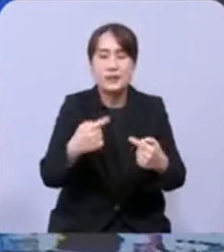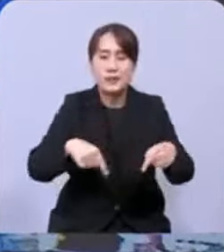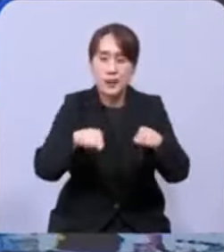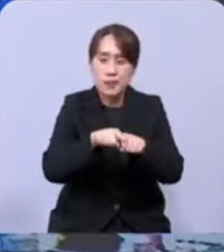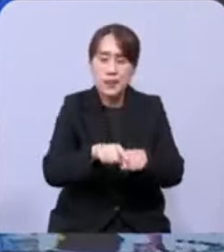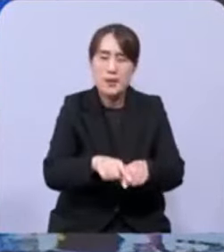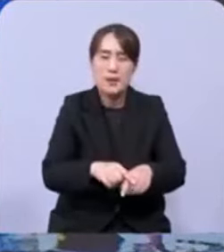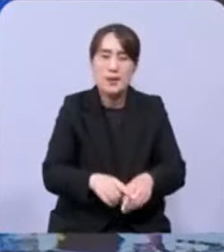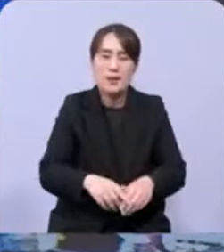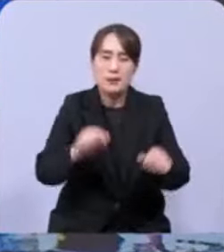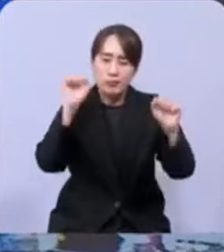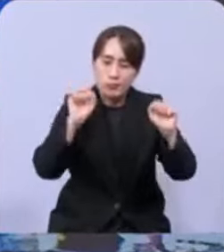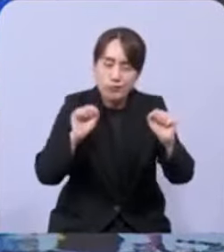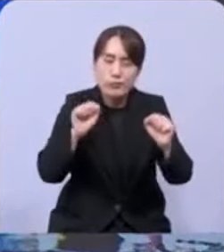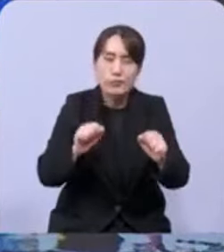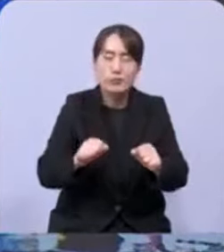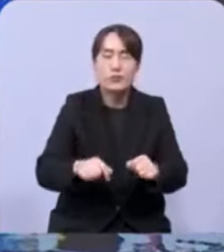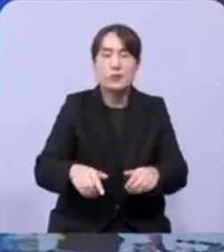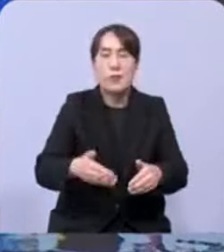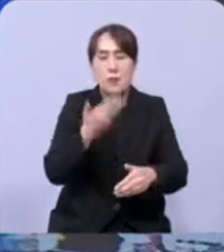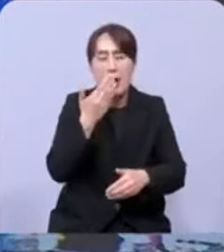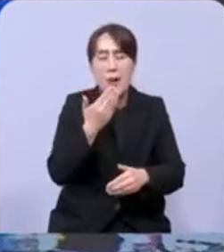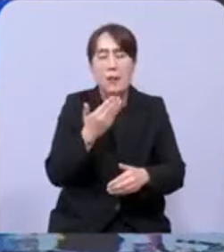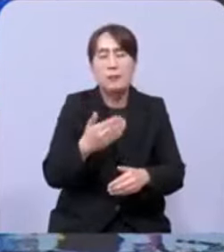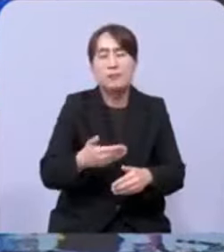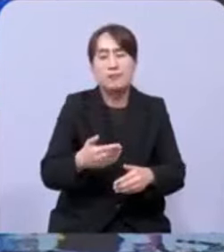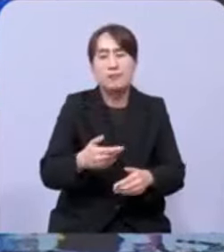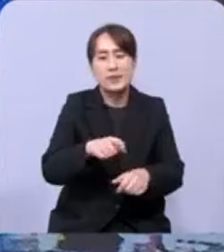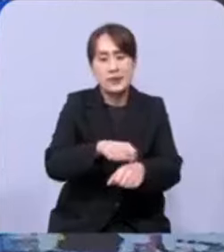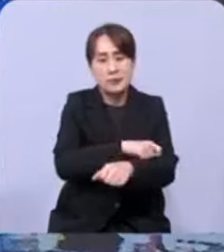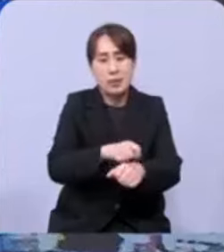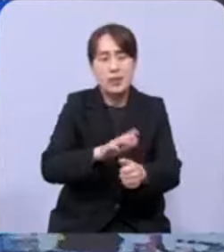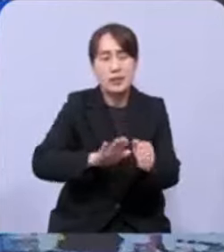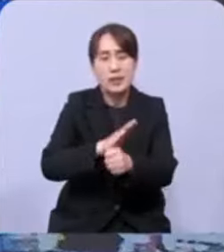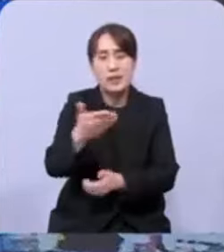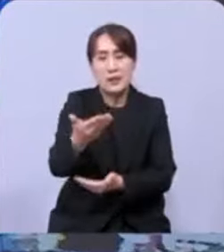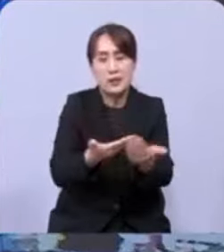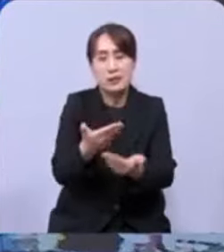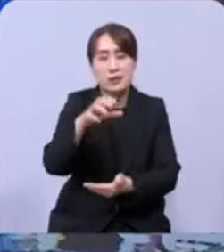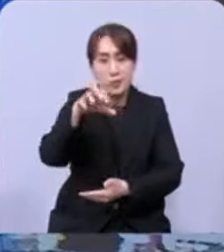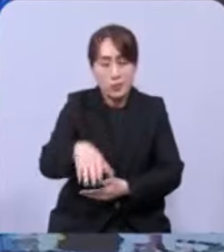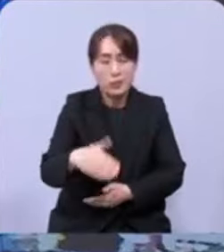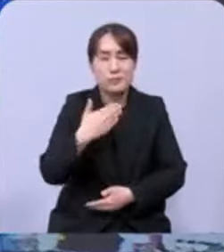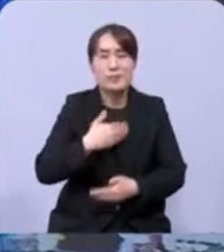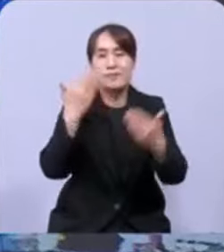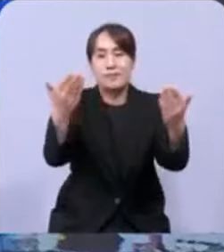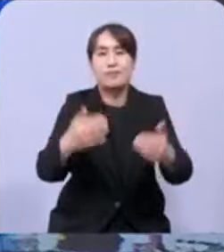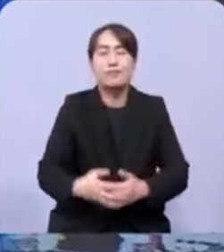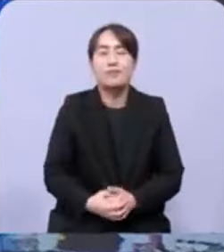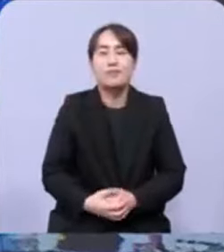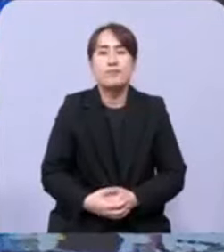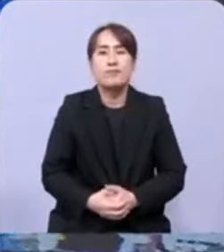식사하면서 사제간의 사랑을 듬뿍 나누는 특별한 자리였는데요 김소영 기자가